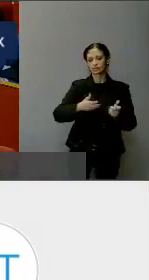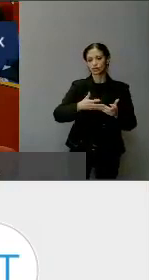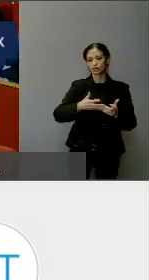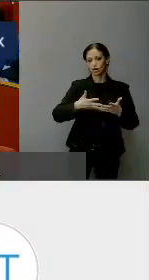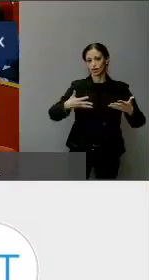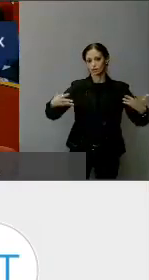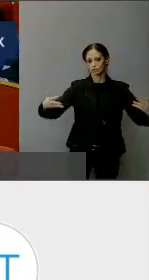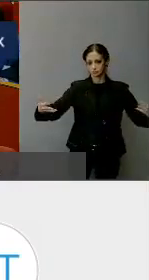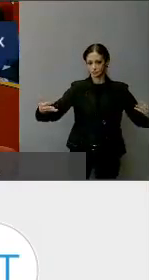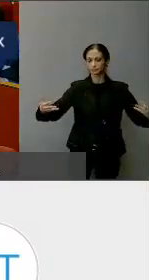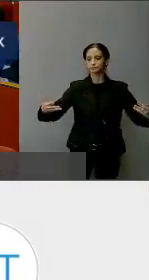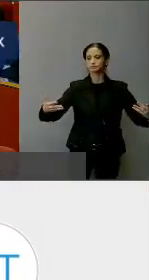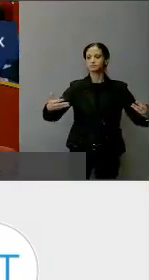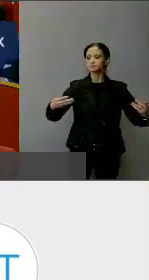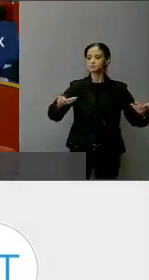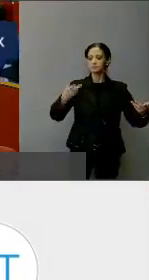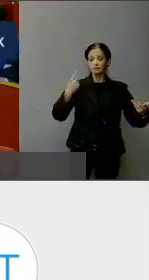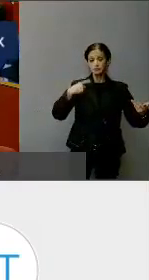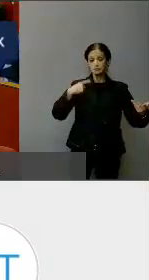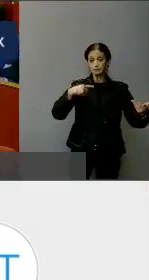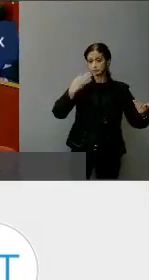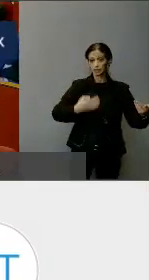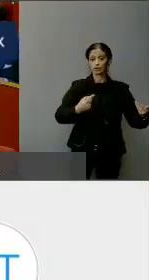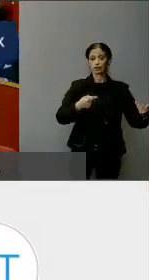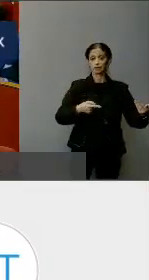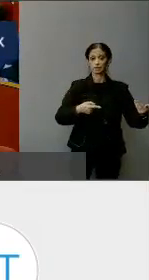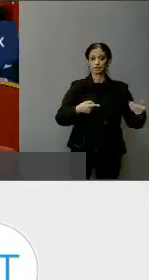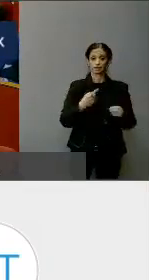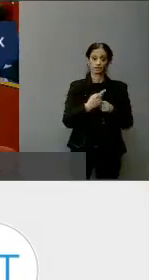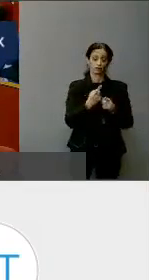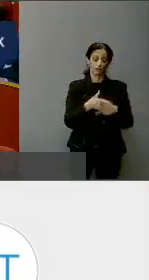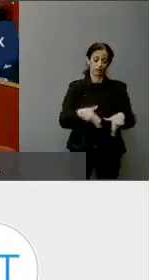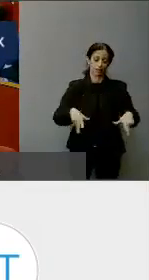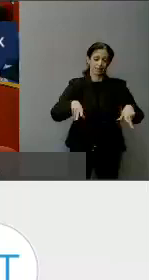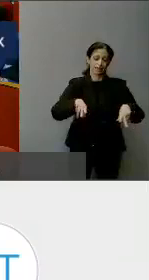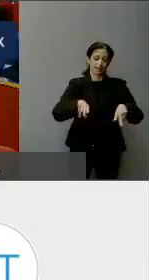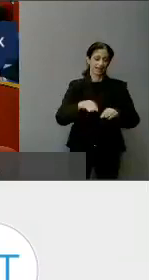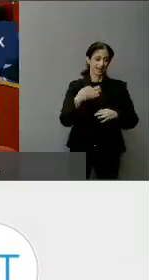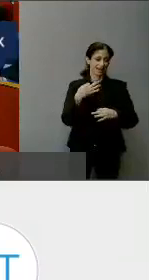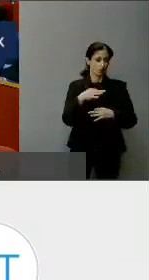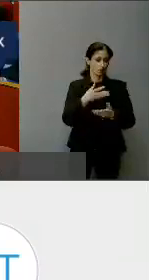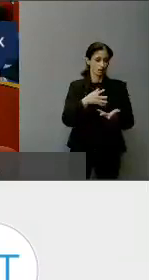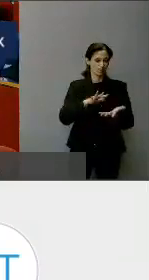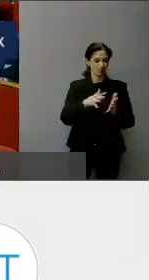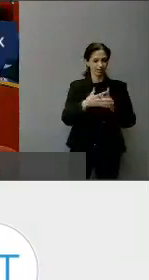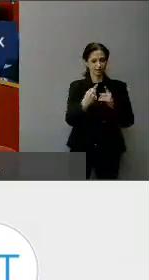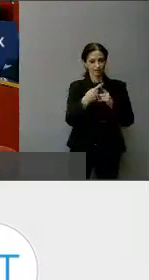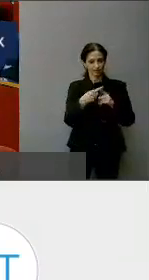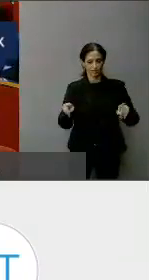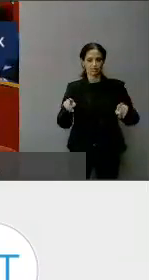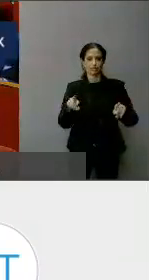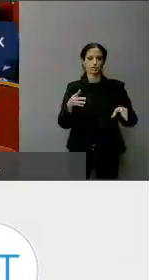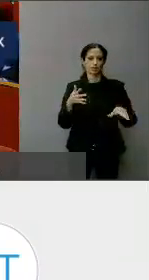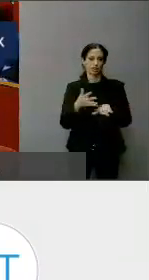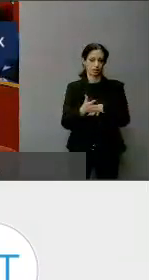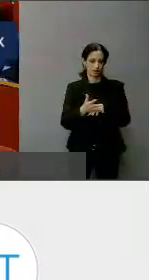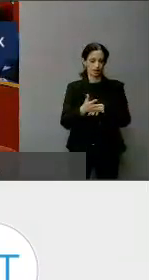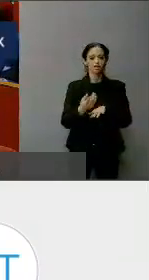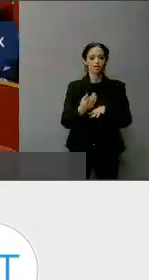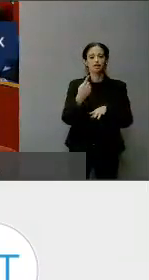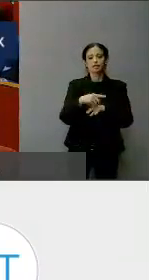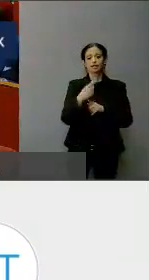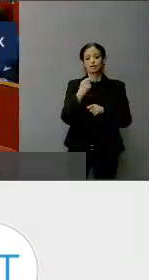e che andrebbero sicuramente riqualificate in maniera diversa ascoltarlo innanzitutto chi ci